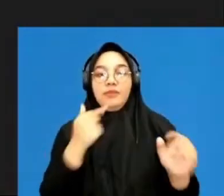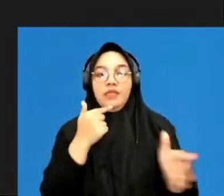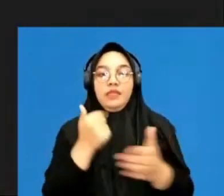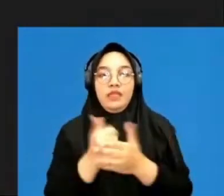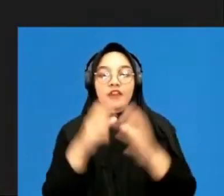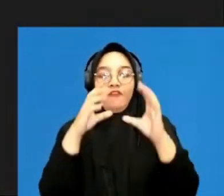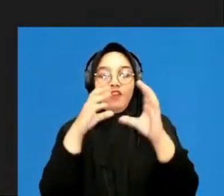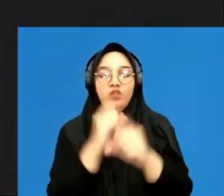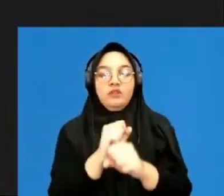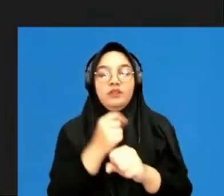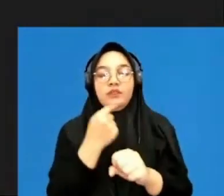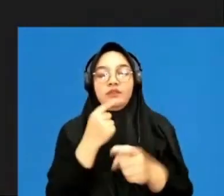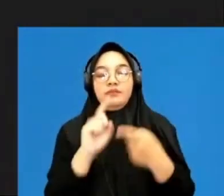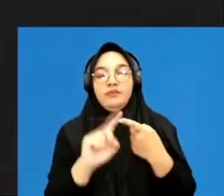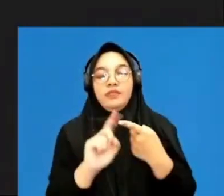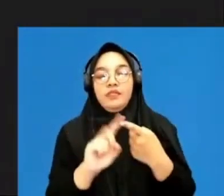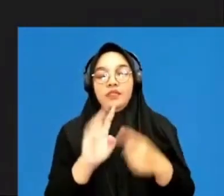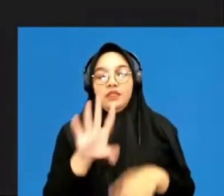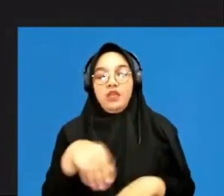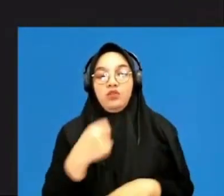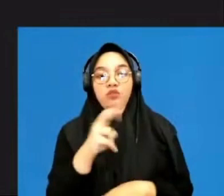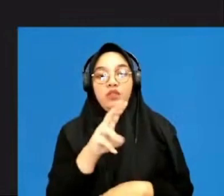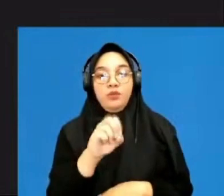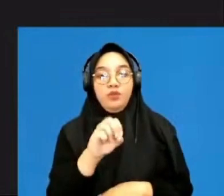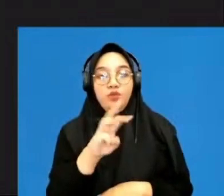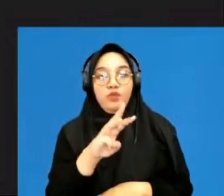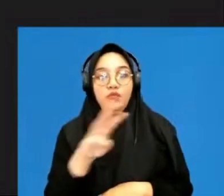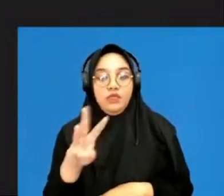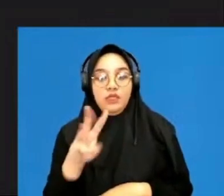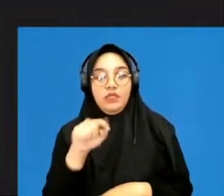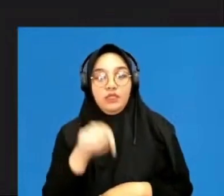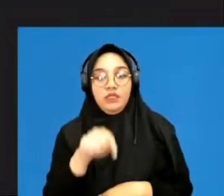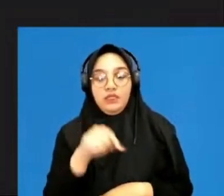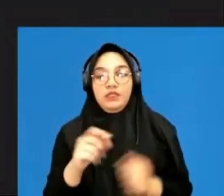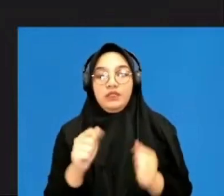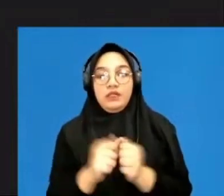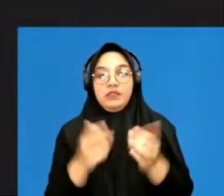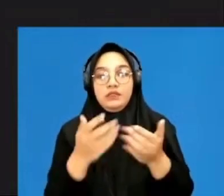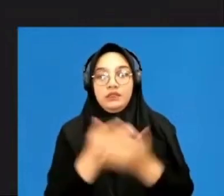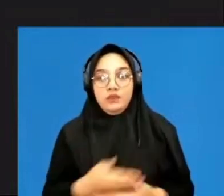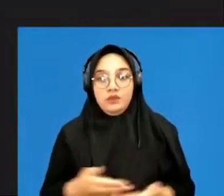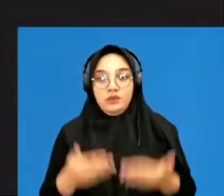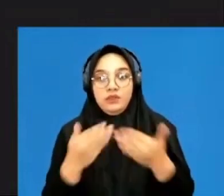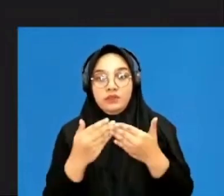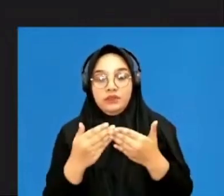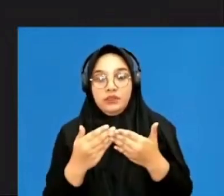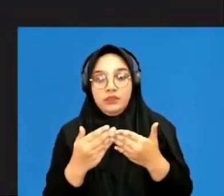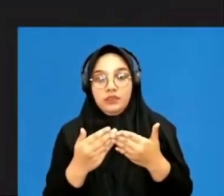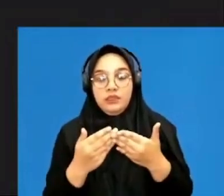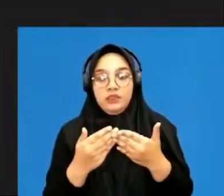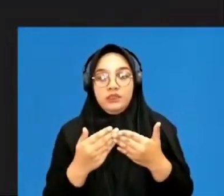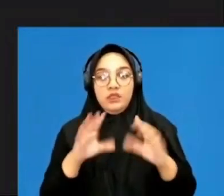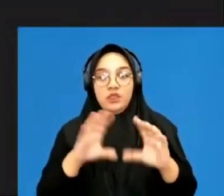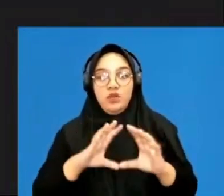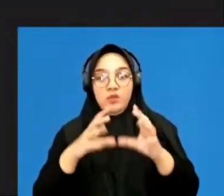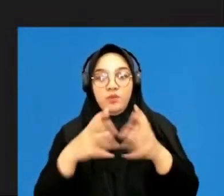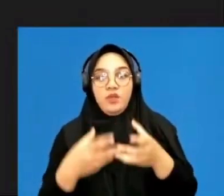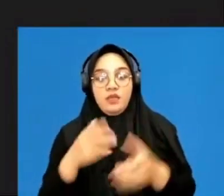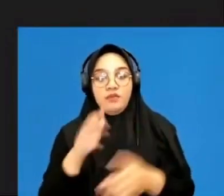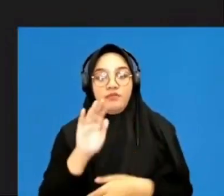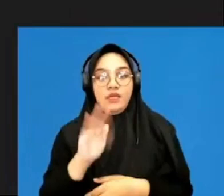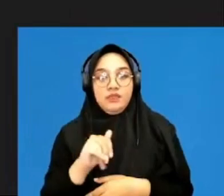di tahun 2023 ini dengan situasi Global yang masih